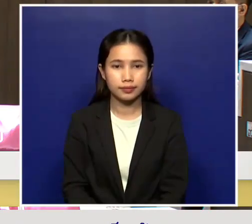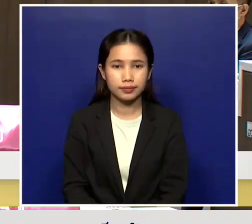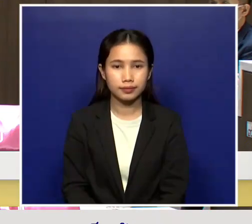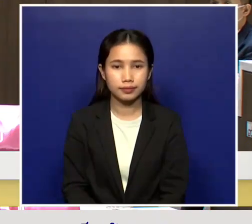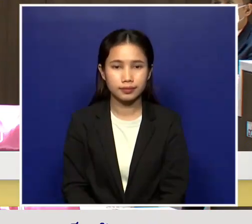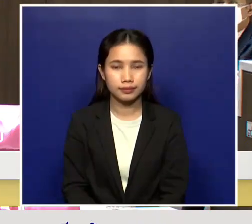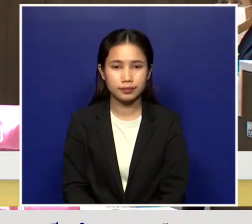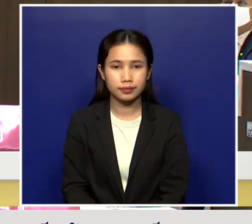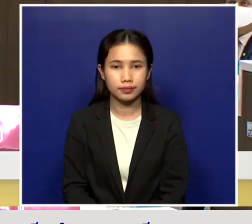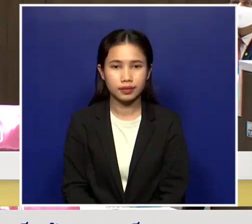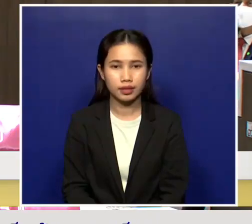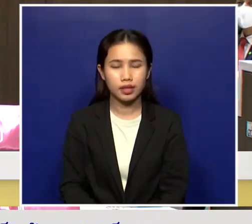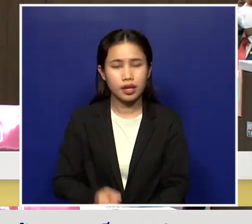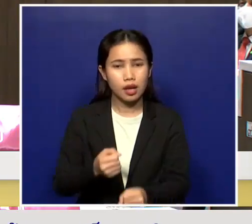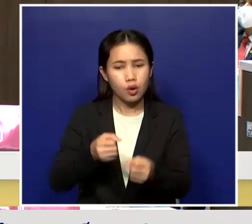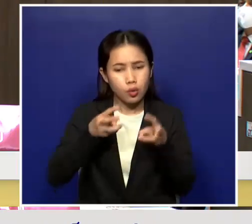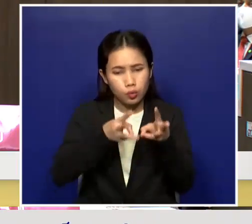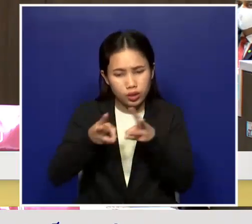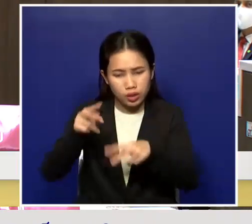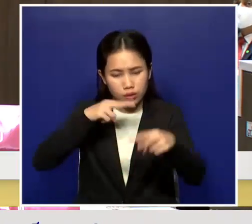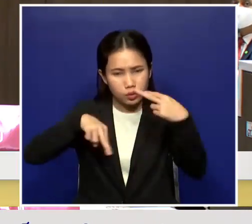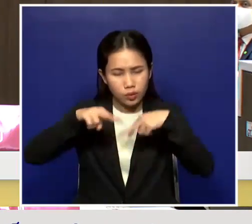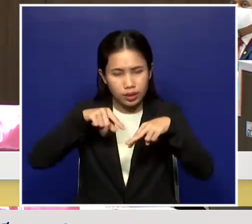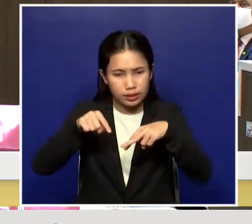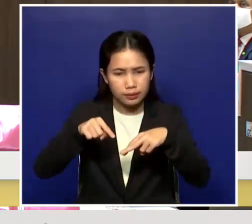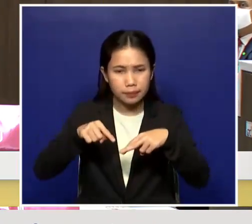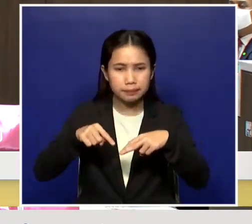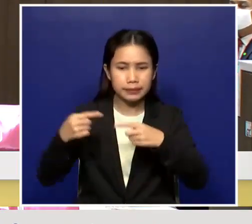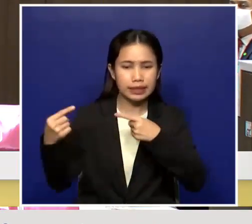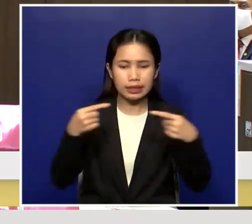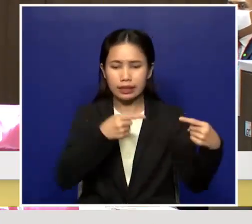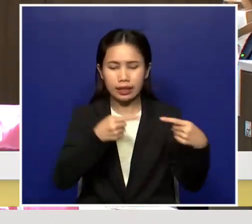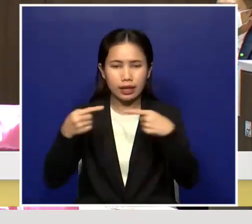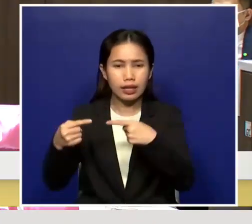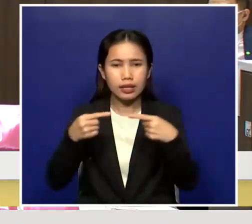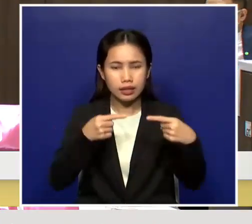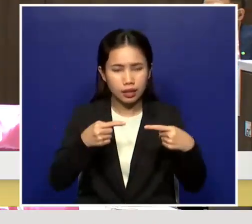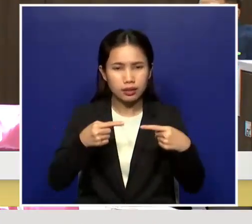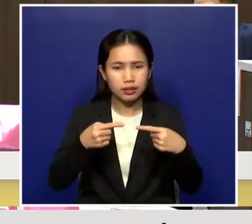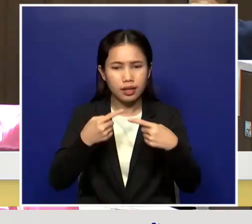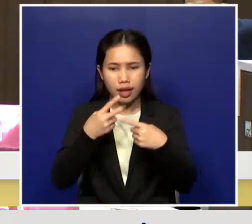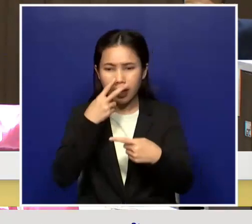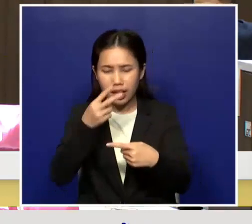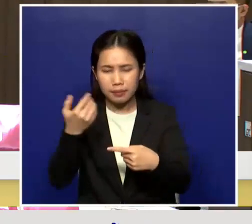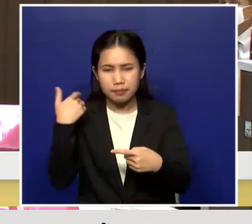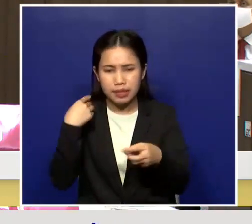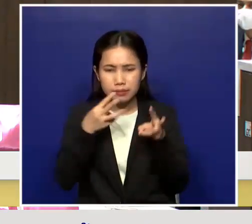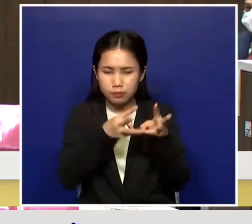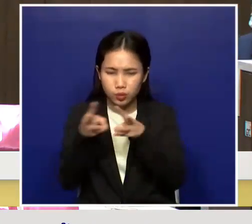ามีแต่ความขัดแย้งในสมัยจอมพลผ้าขม้าแดงซึ่งหลายคนมองแต่ในภาพดีแต่ภาพไม่ดีก็เยอะ